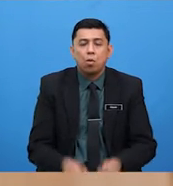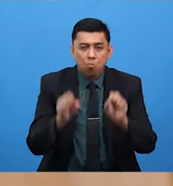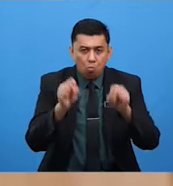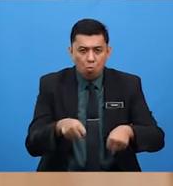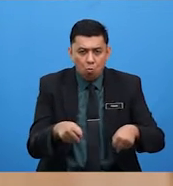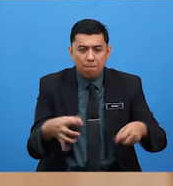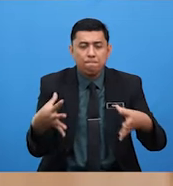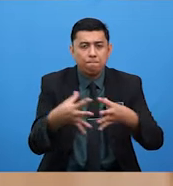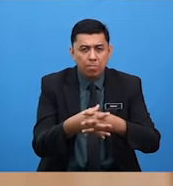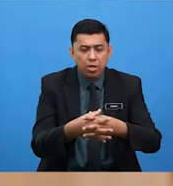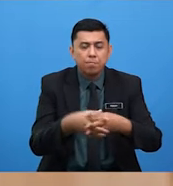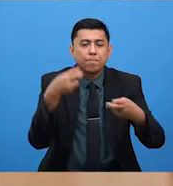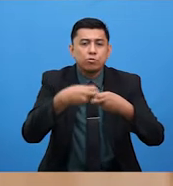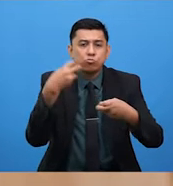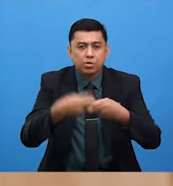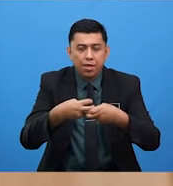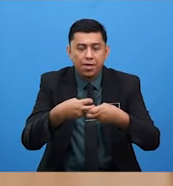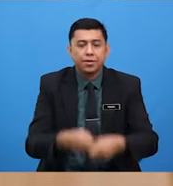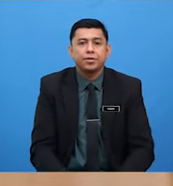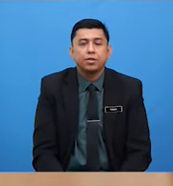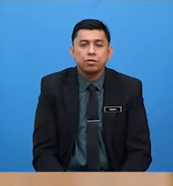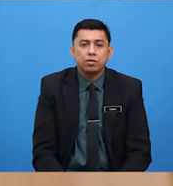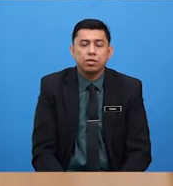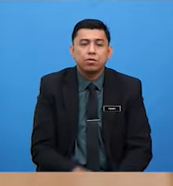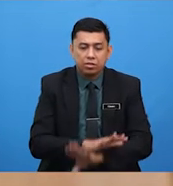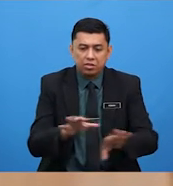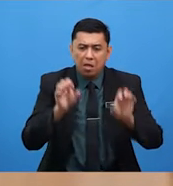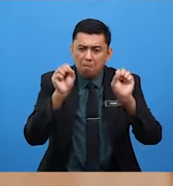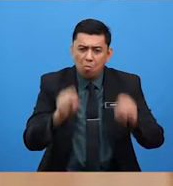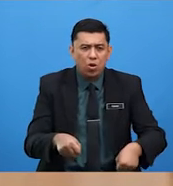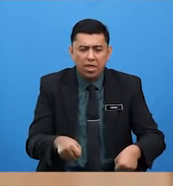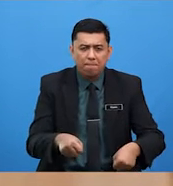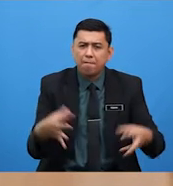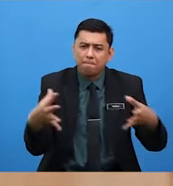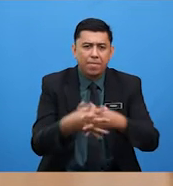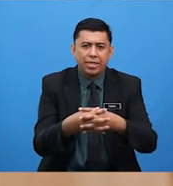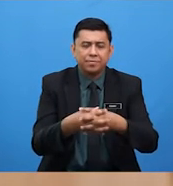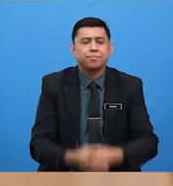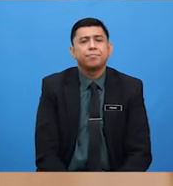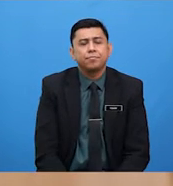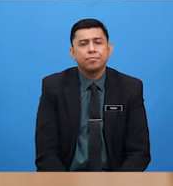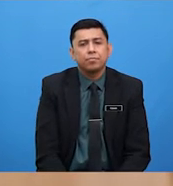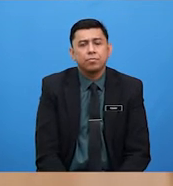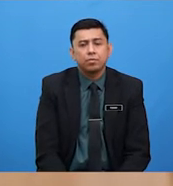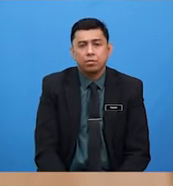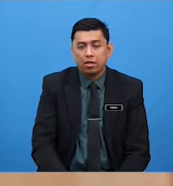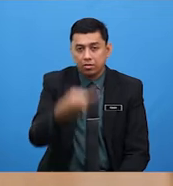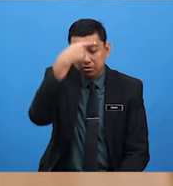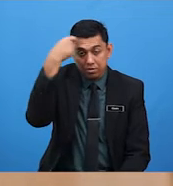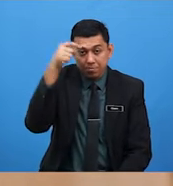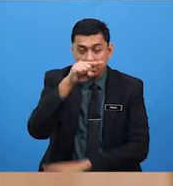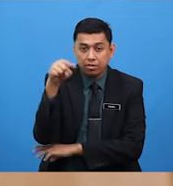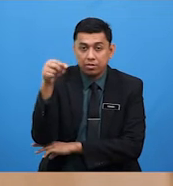kebolehmampatannya adalah sukar atau ia tidak boleh dimampatkan. Ia disebabkan zarah-zarah